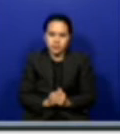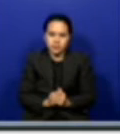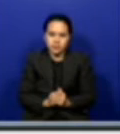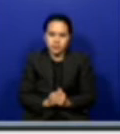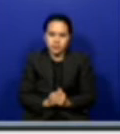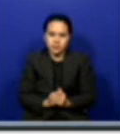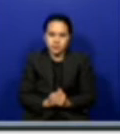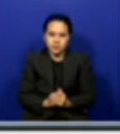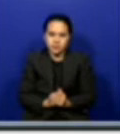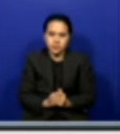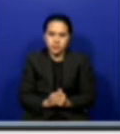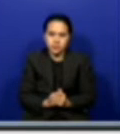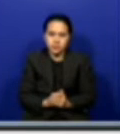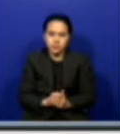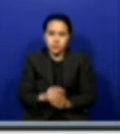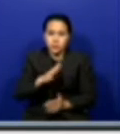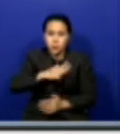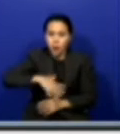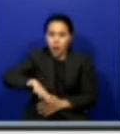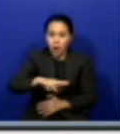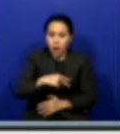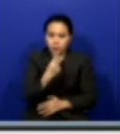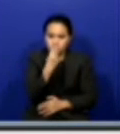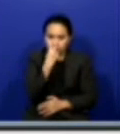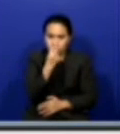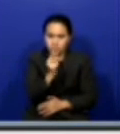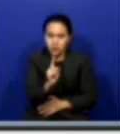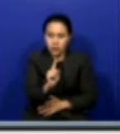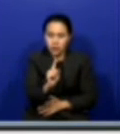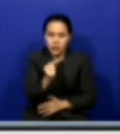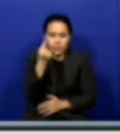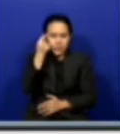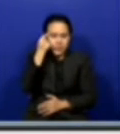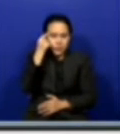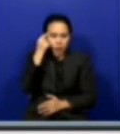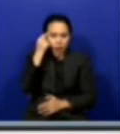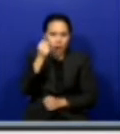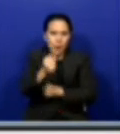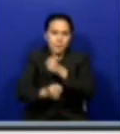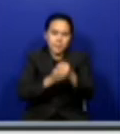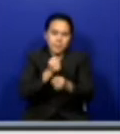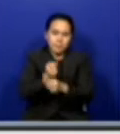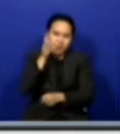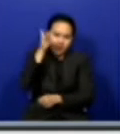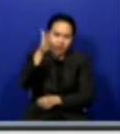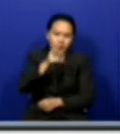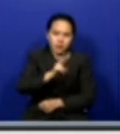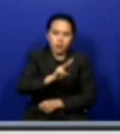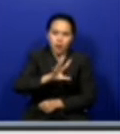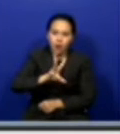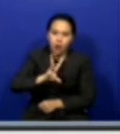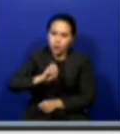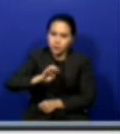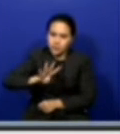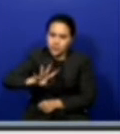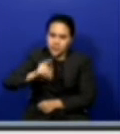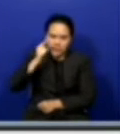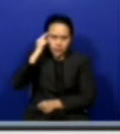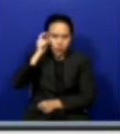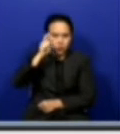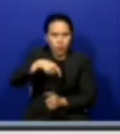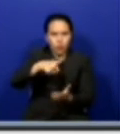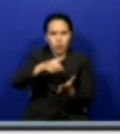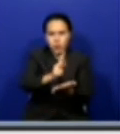เราจะเห็นได้ว่าแนวโน้มที่จะต้องกู้เพิ่มในปี2564เมื่อดูจากกรา